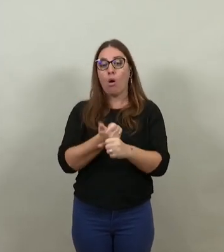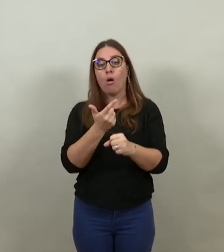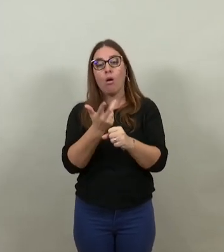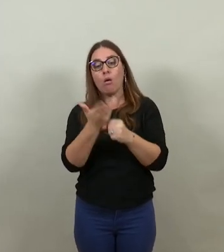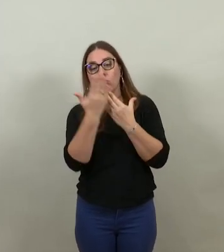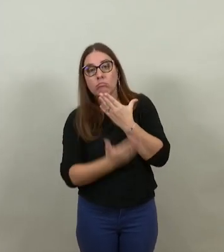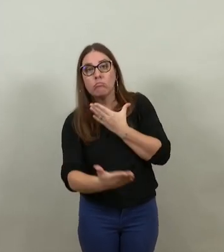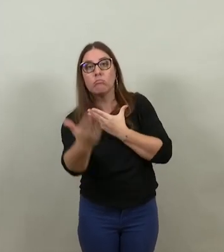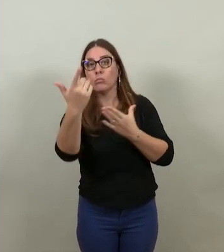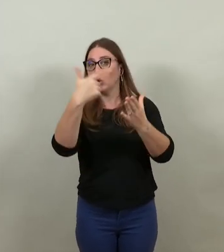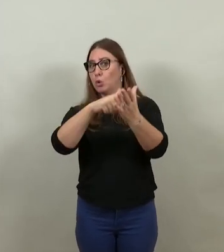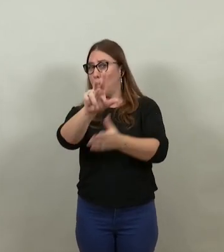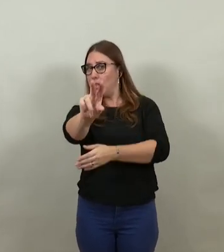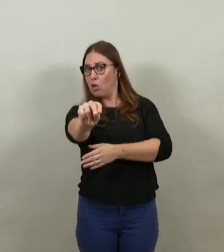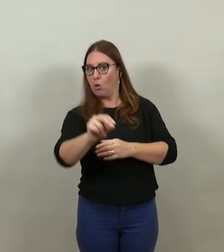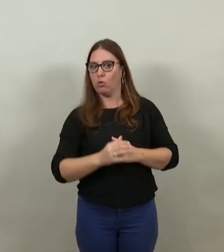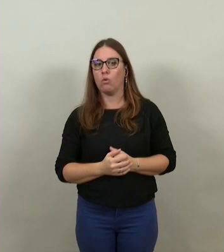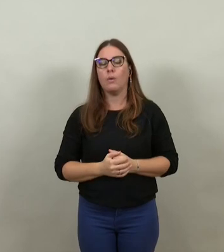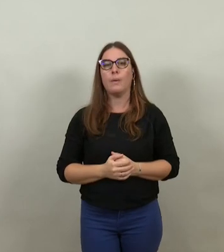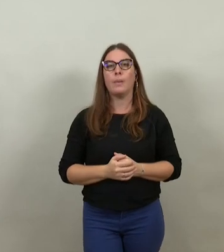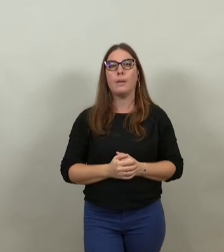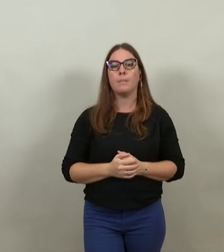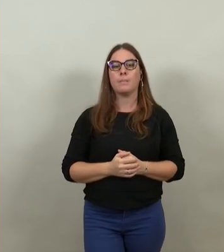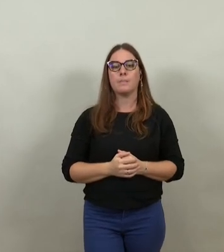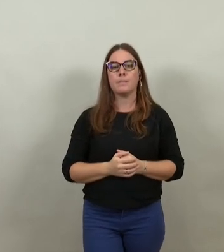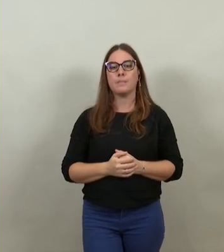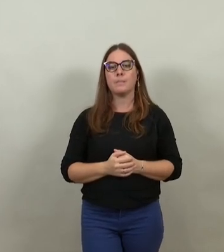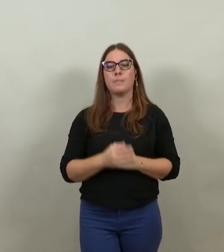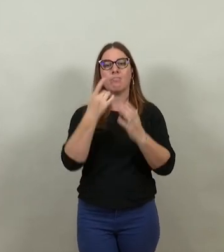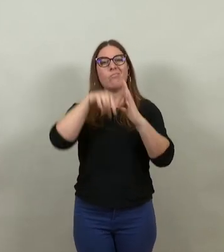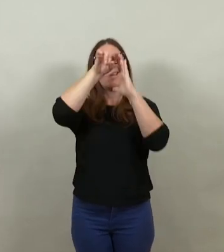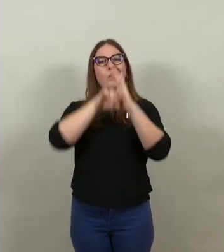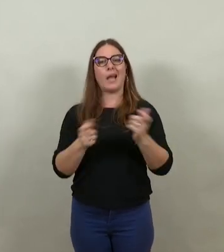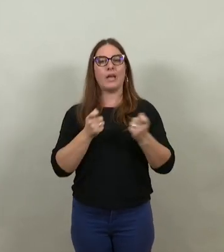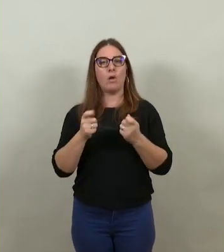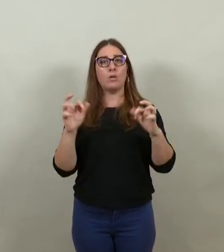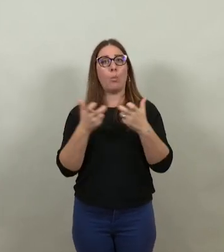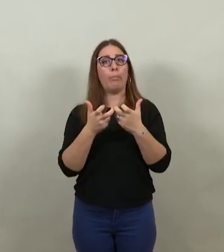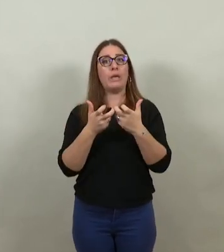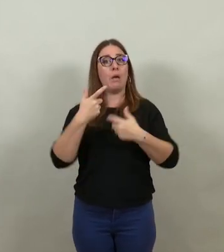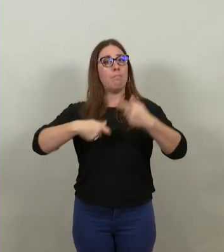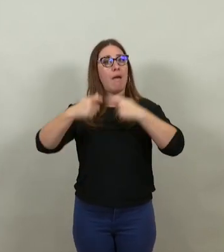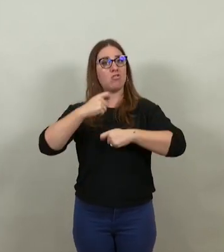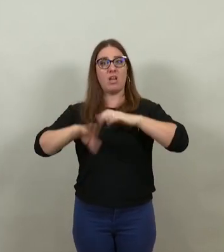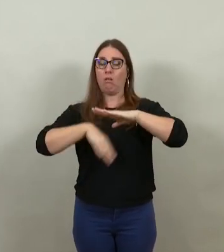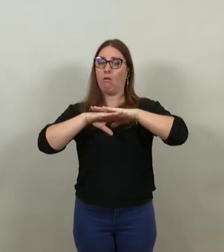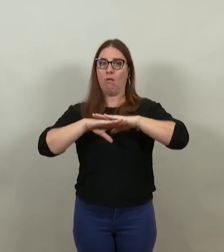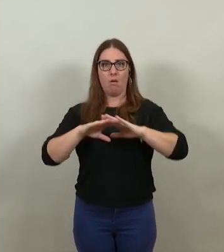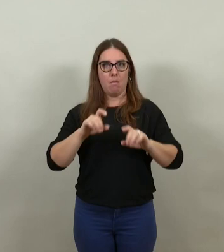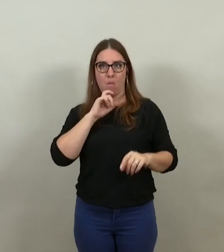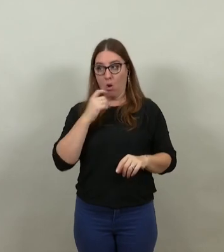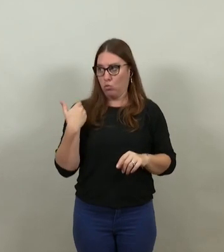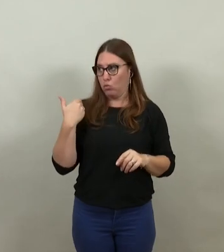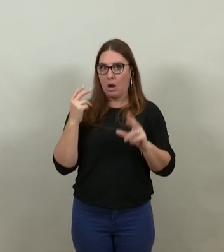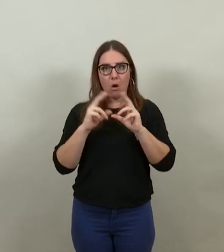l'horizon 2030 ceci avant de fixer un cadre de régulation des prix de marché et et encore on l'a dit tout à